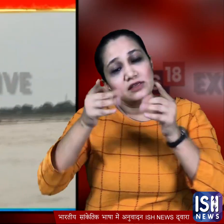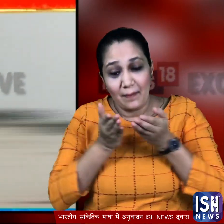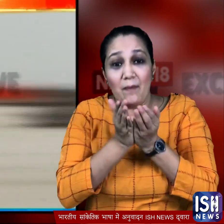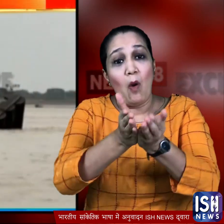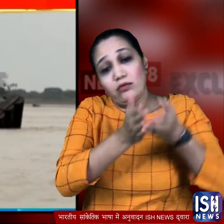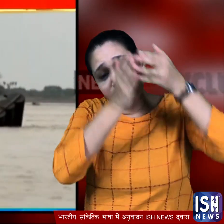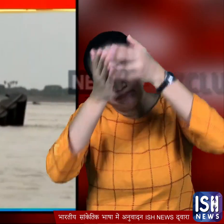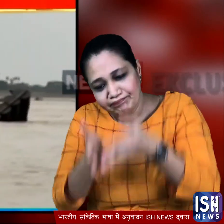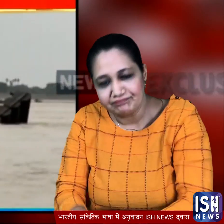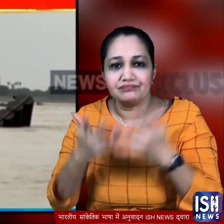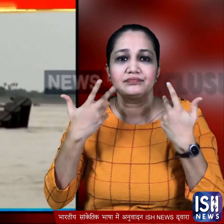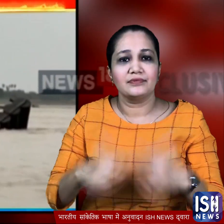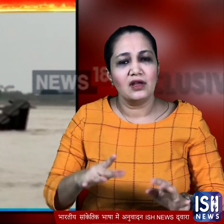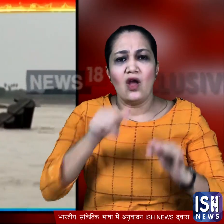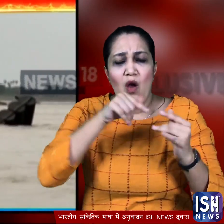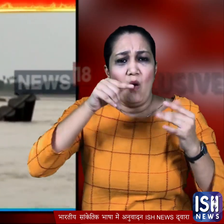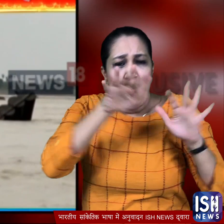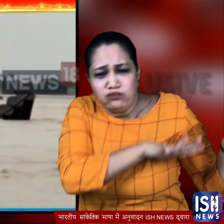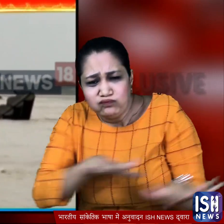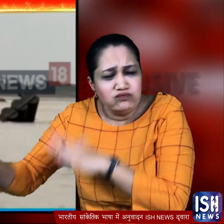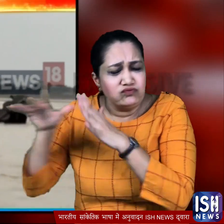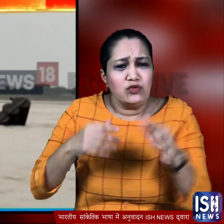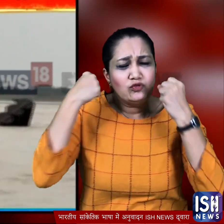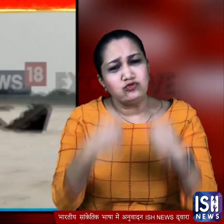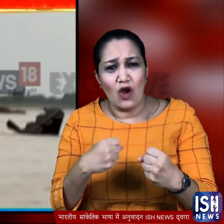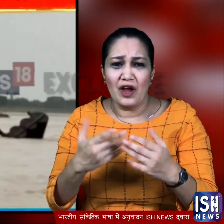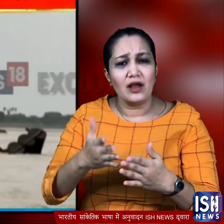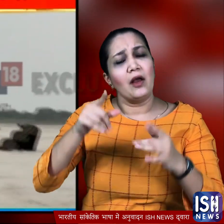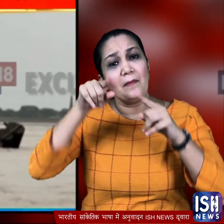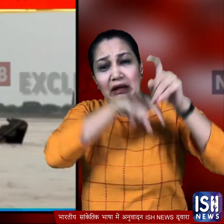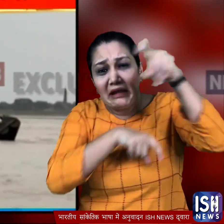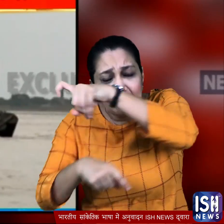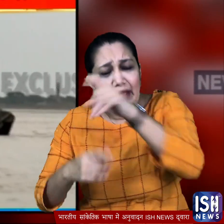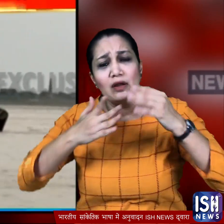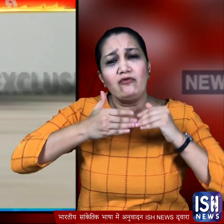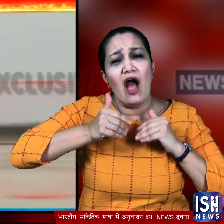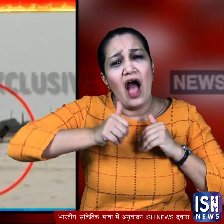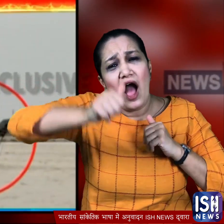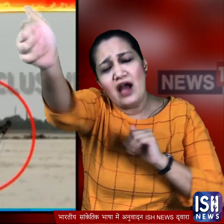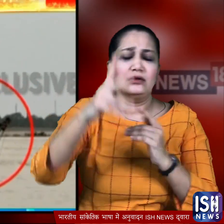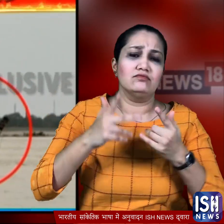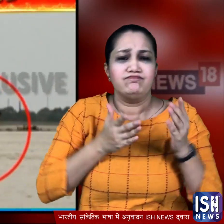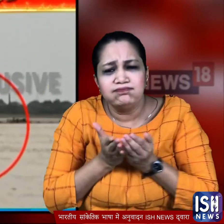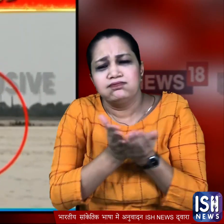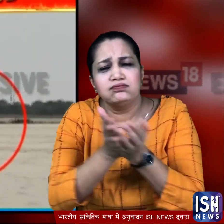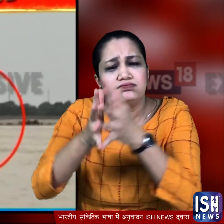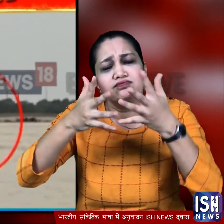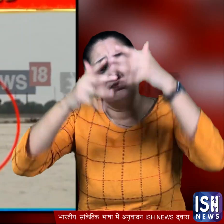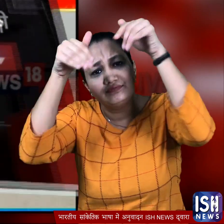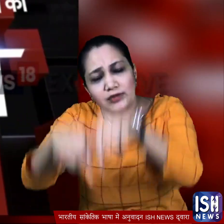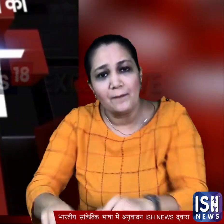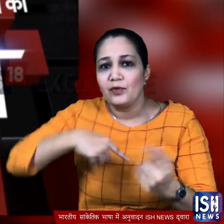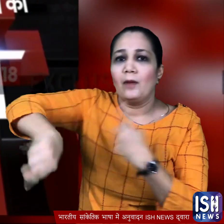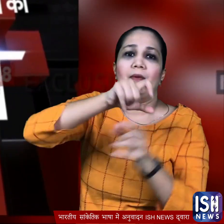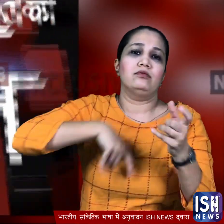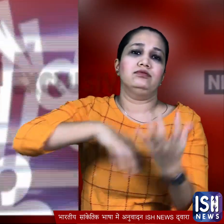पानी में डूब गई। पानी का बहाव इतना तेज था कि वो भारी भरकम क्रेन नाव समेत काफी दूर तक बह गई। क्रेन के पानी में डूबते ही वहां हड़कंप